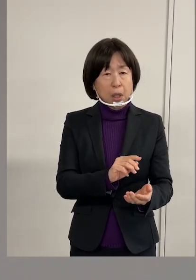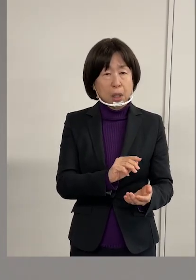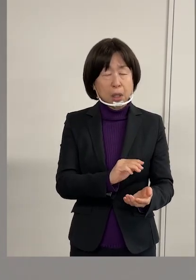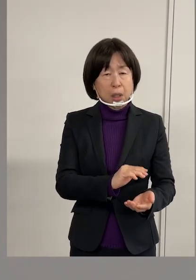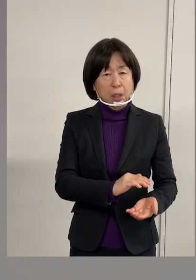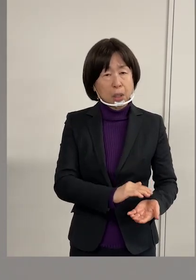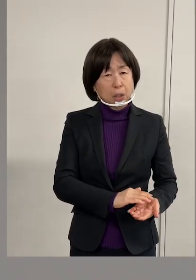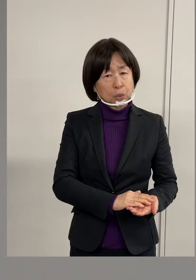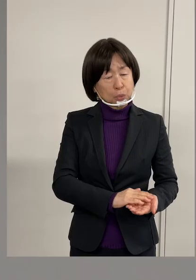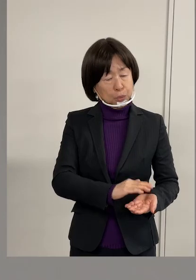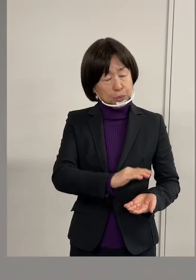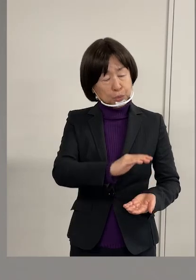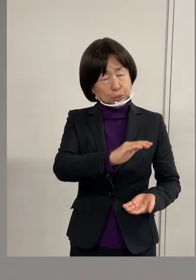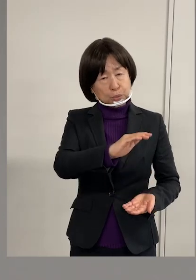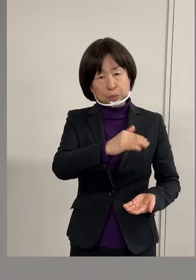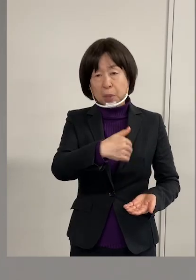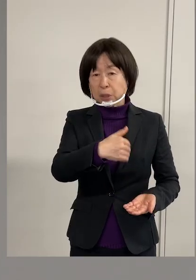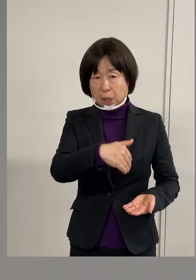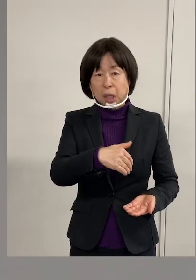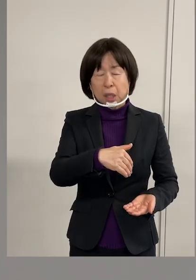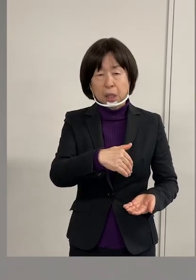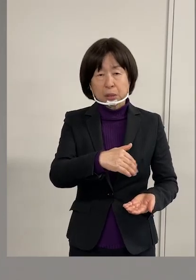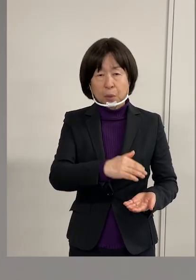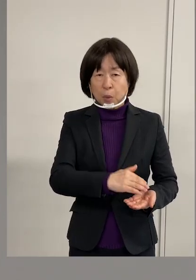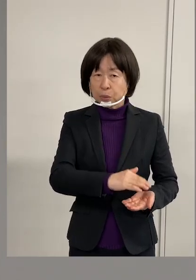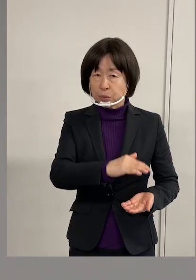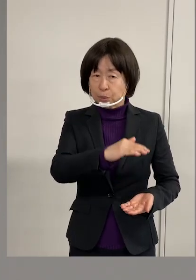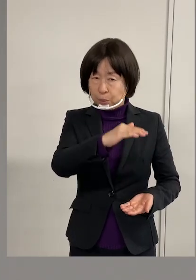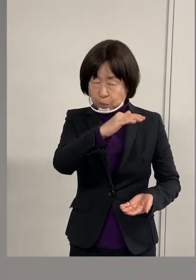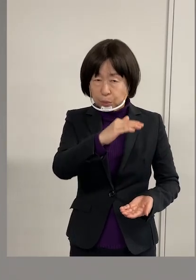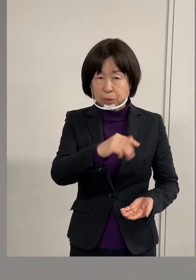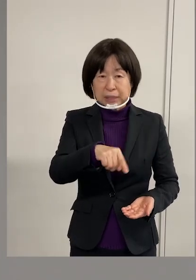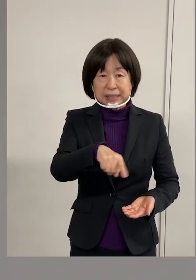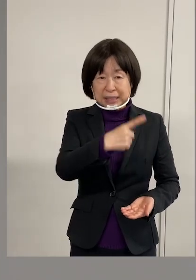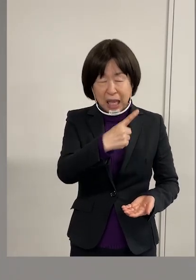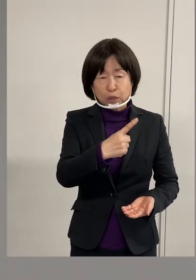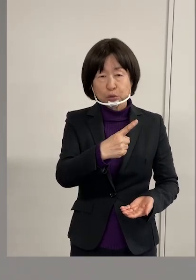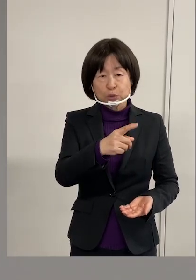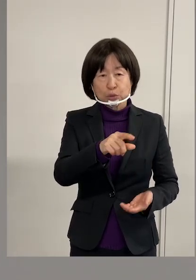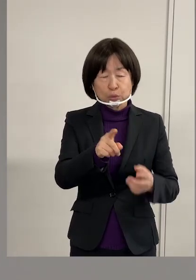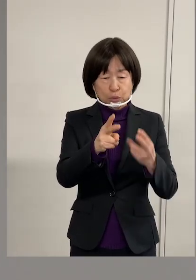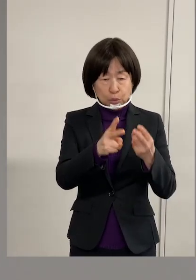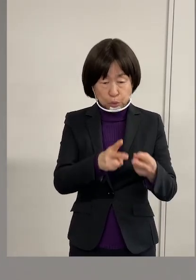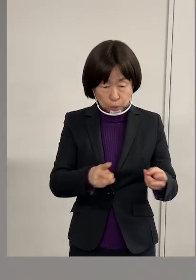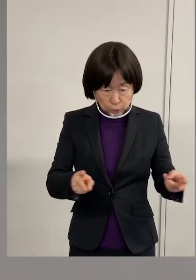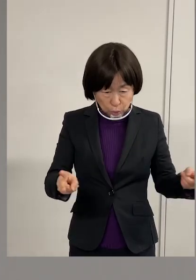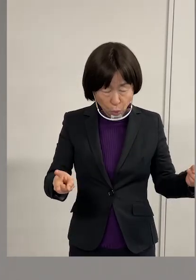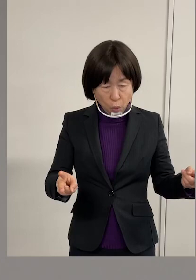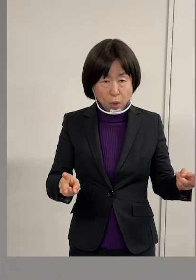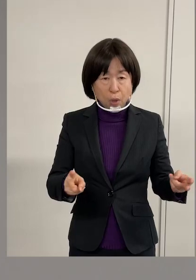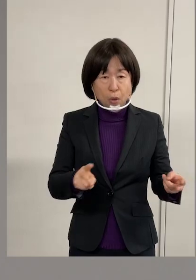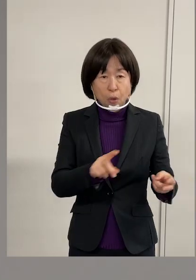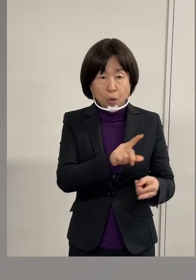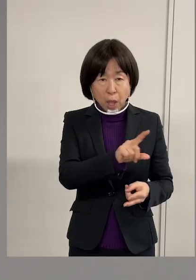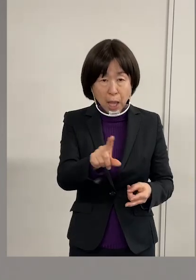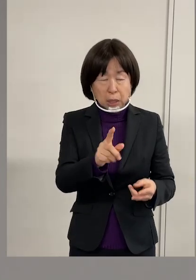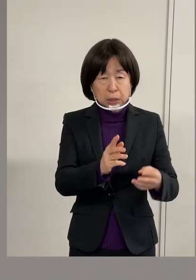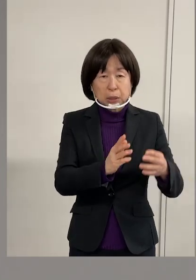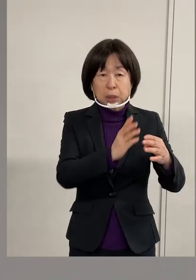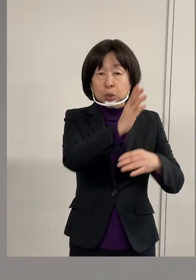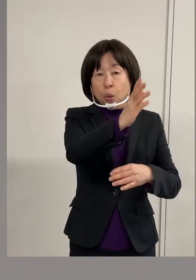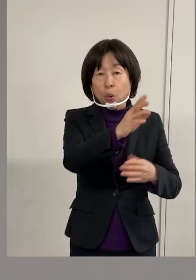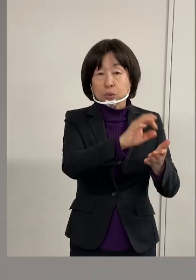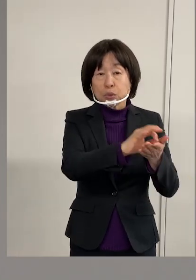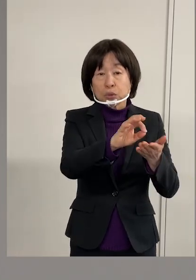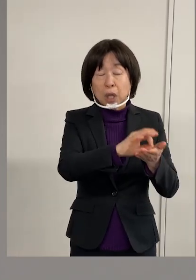確認してるわけじゃないんですけど、まあ、100兆円以上、あの、かなり使ったという話もあるので、まあ、当然財務省としては一定です